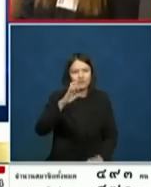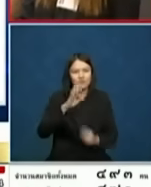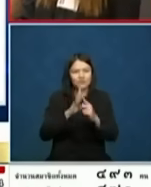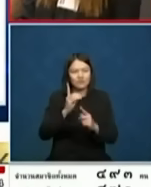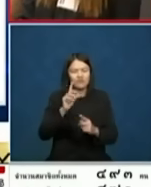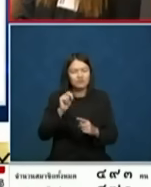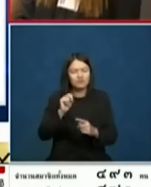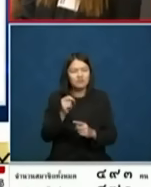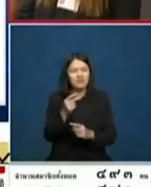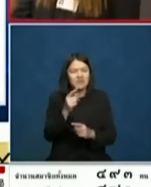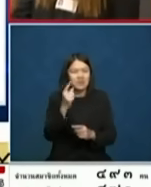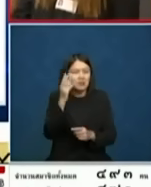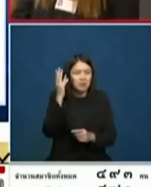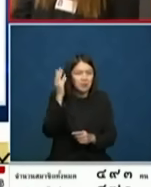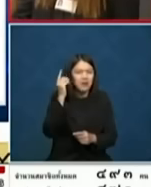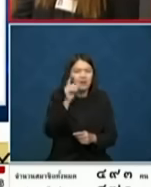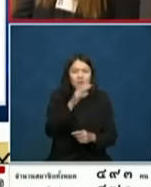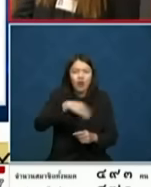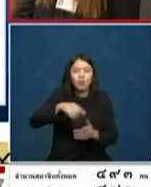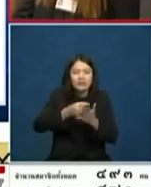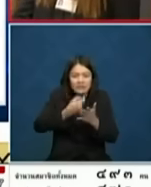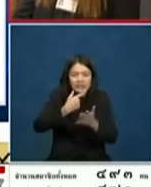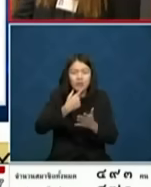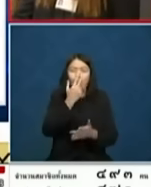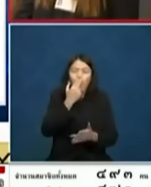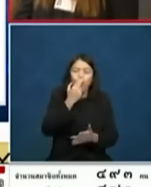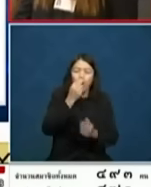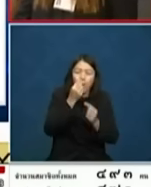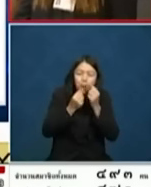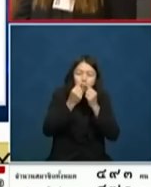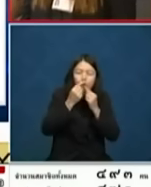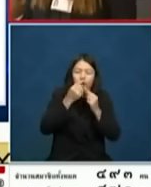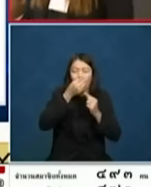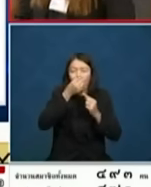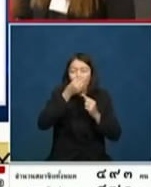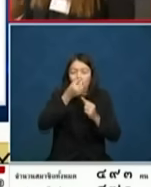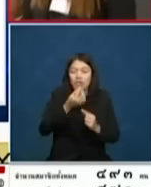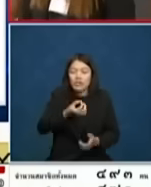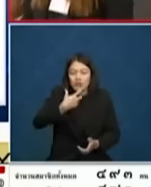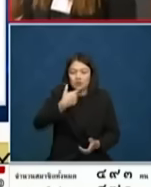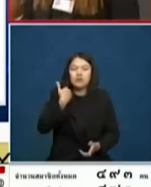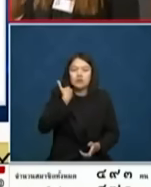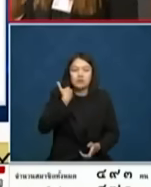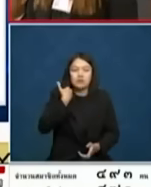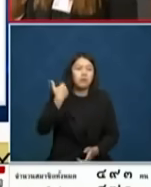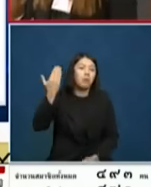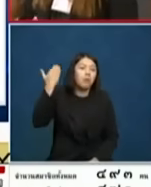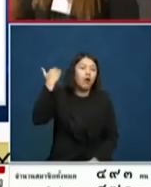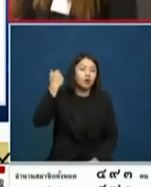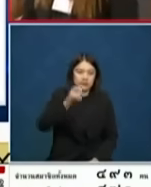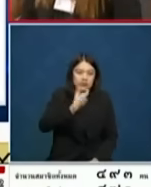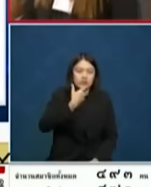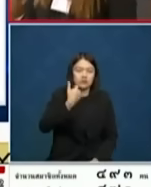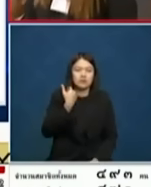ที่วิพากษ์วิจารณ์เรื่องนี้ส่วนหนึ่งก็คือกองเชียร์ที่เคยเลือกพรรคส้มมาเองนะว่าทำไมไม่อภิปรายไม่เอาเนื้อหาที่มันถูกต้องไม่ตรวจท